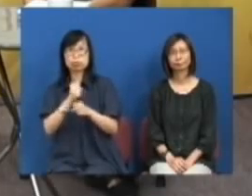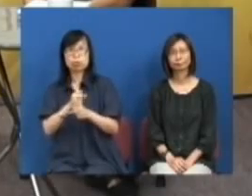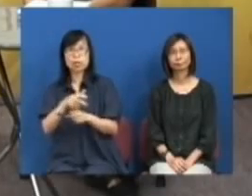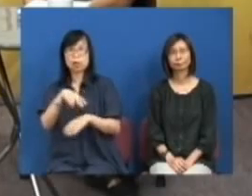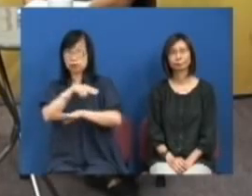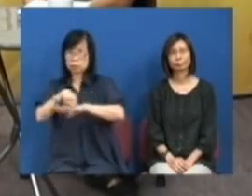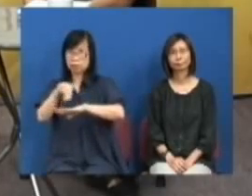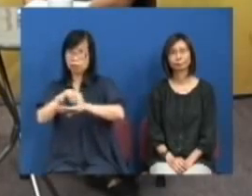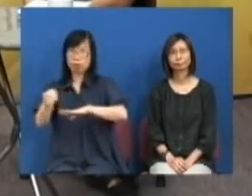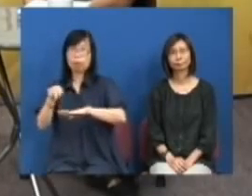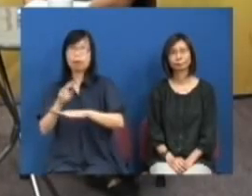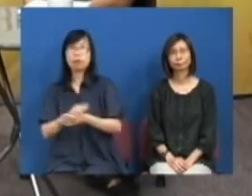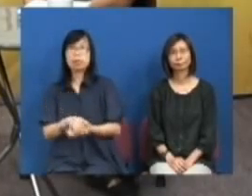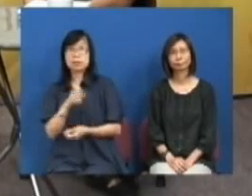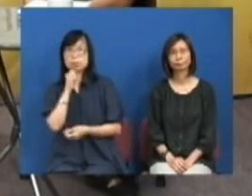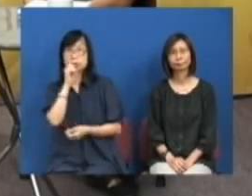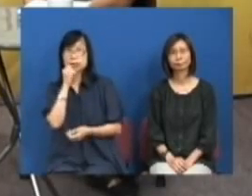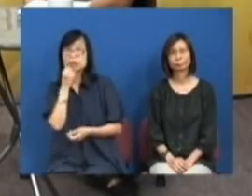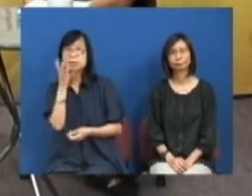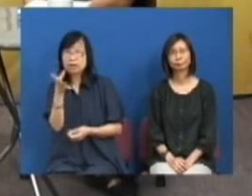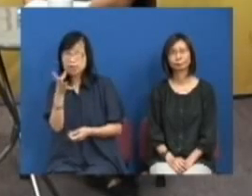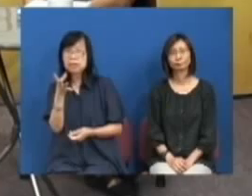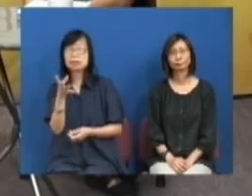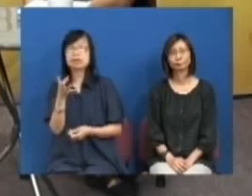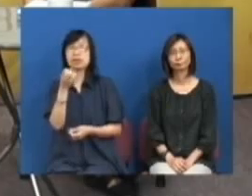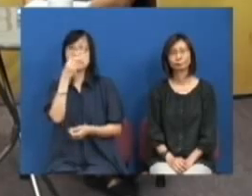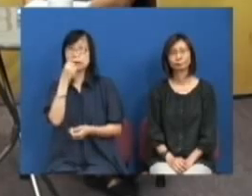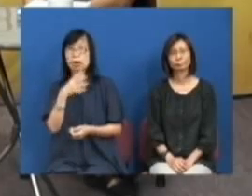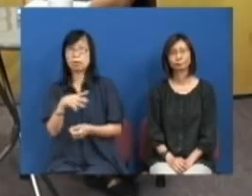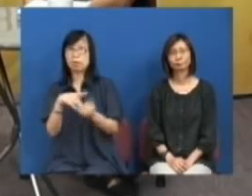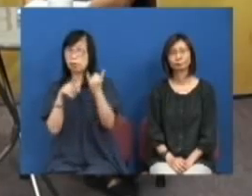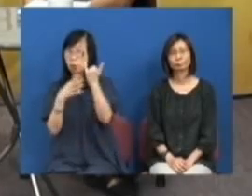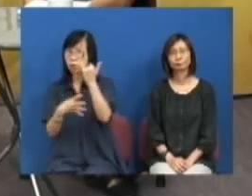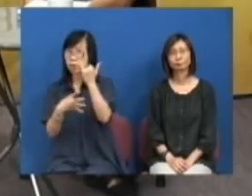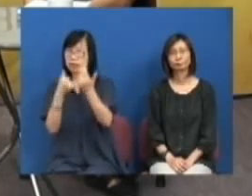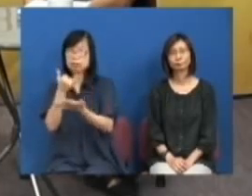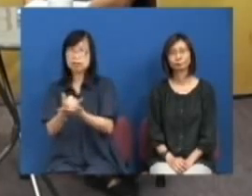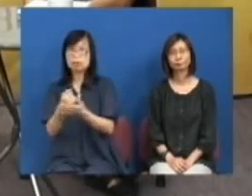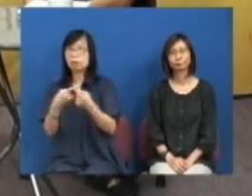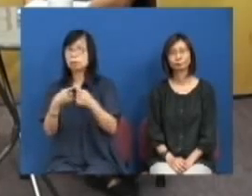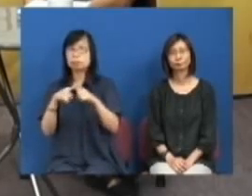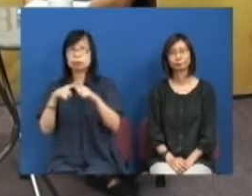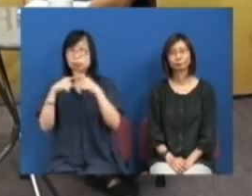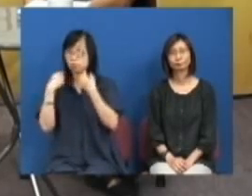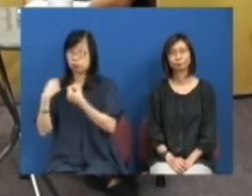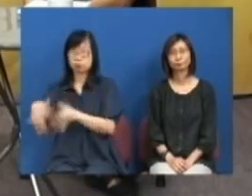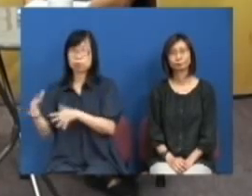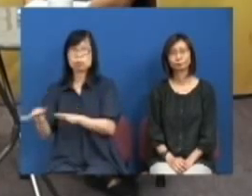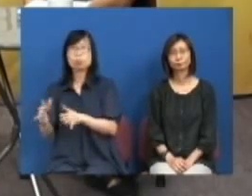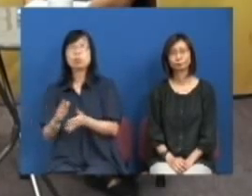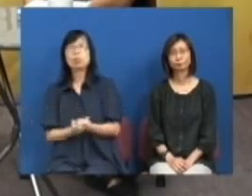就是即係提醒香港人，你唔好以為六四死咗啲人已經算數啦，已經變咗骨灰啦，或